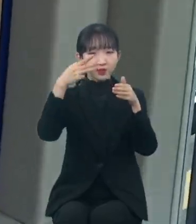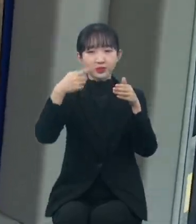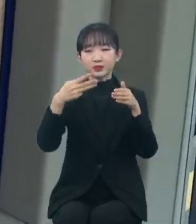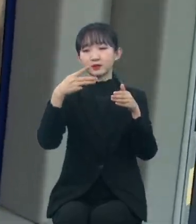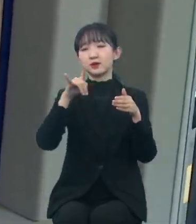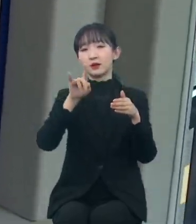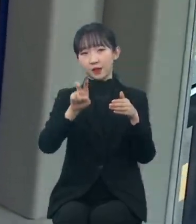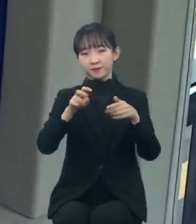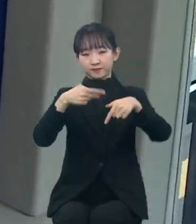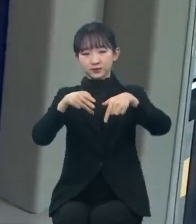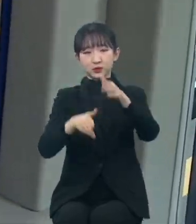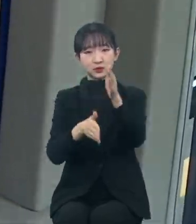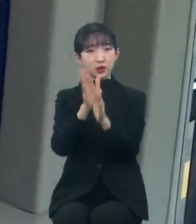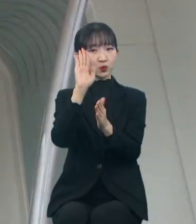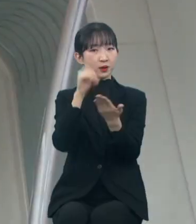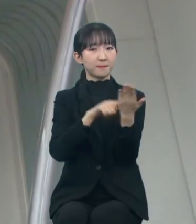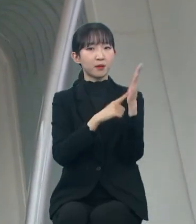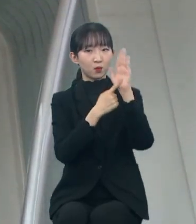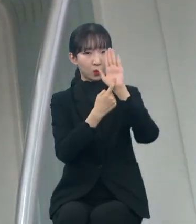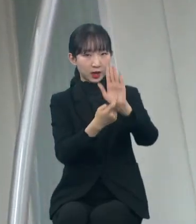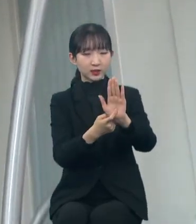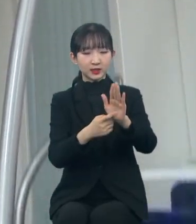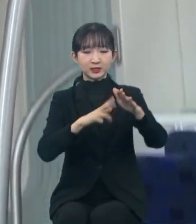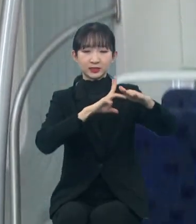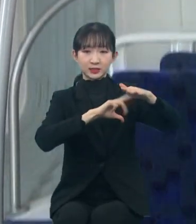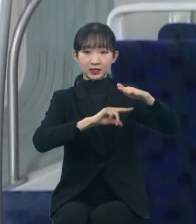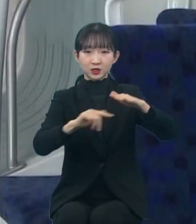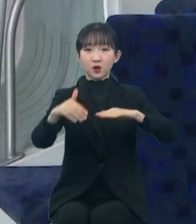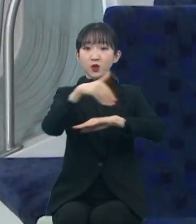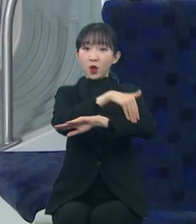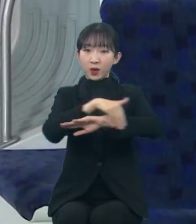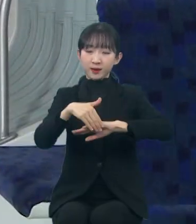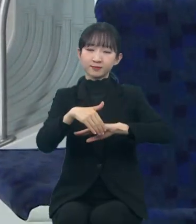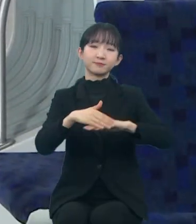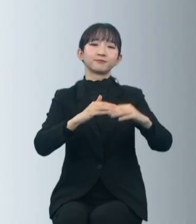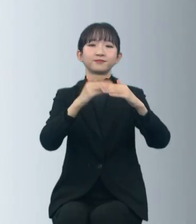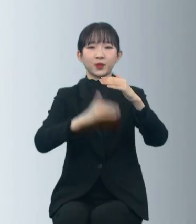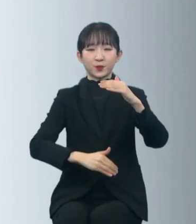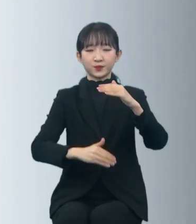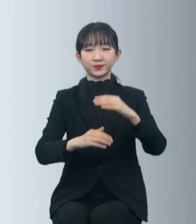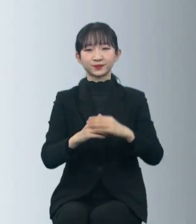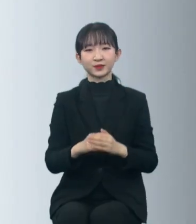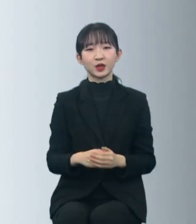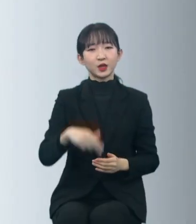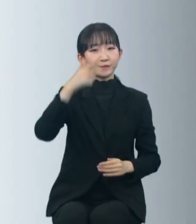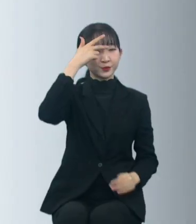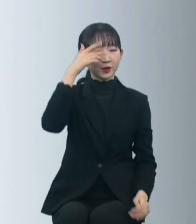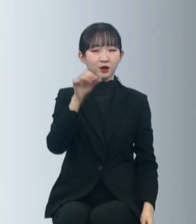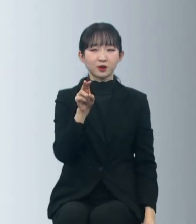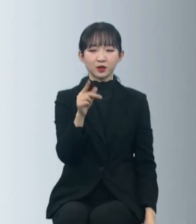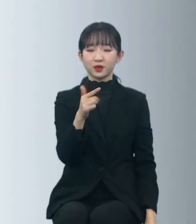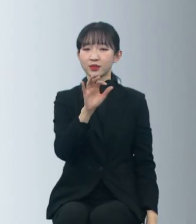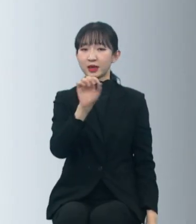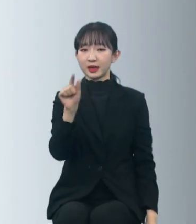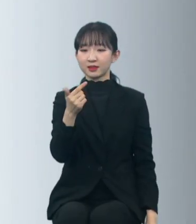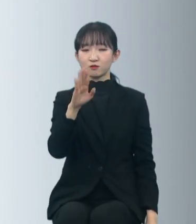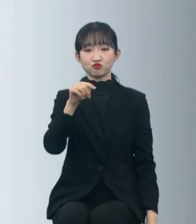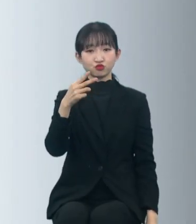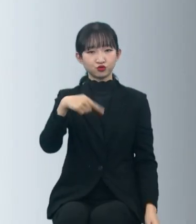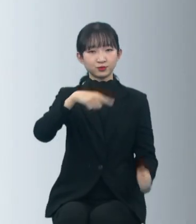인천시는 최근 발표한 도시철도망 구축계획에 추진 계획을 담았습니다. 부평 연안 부두선을